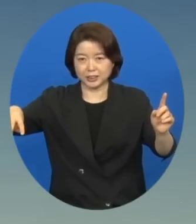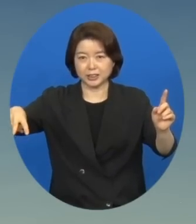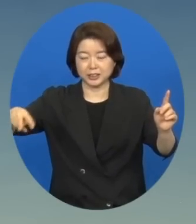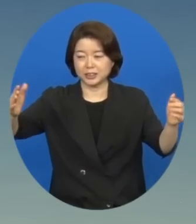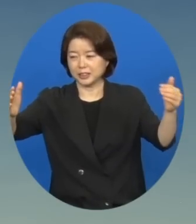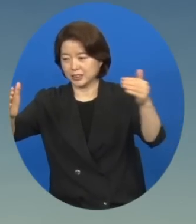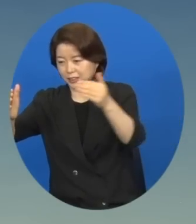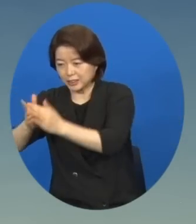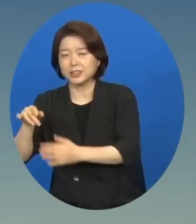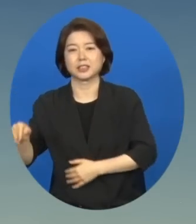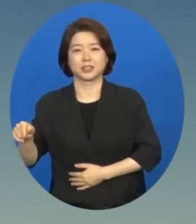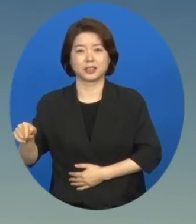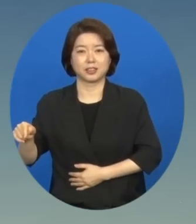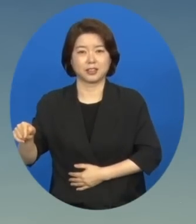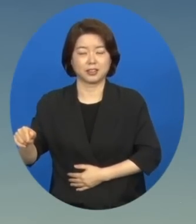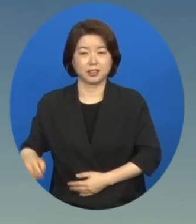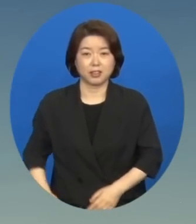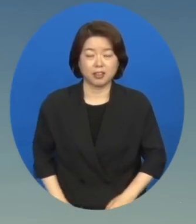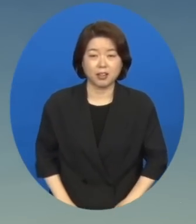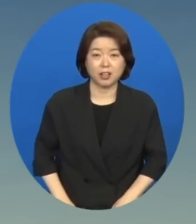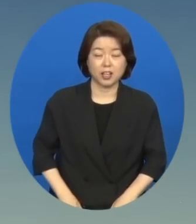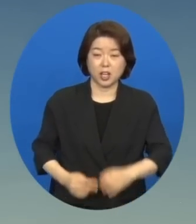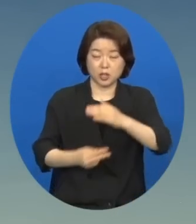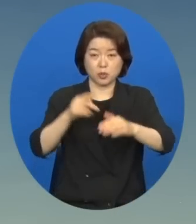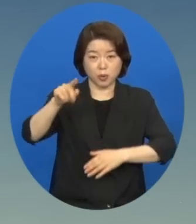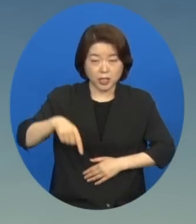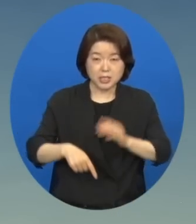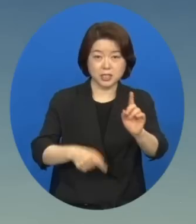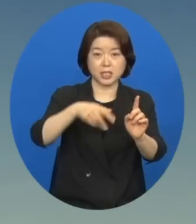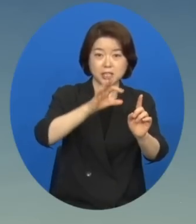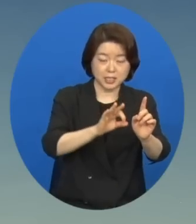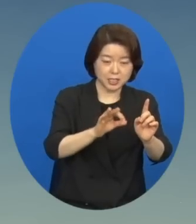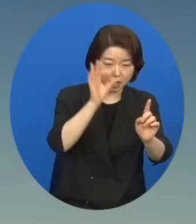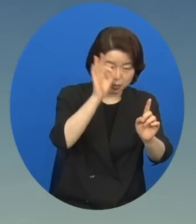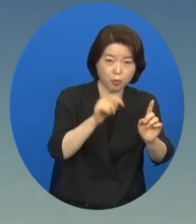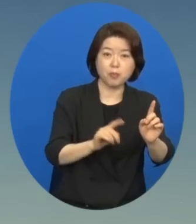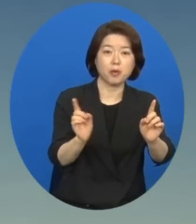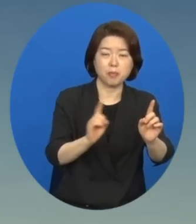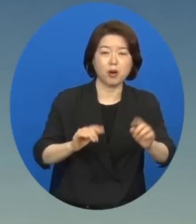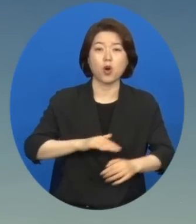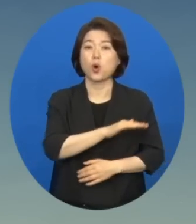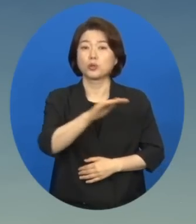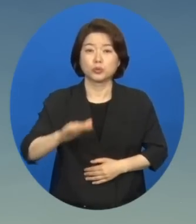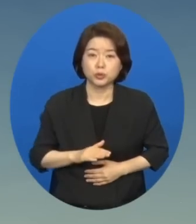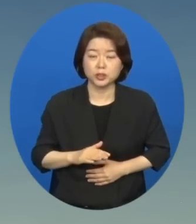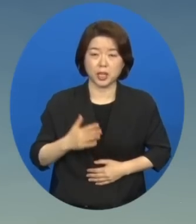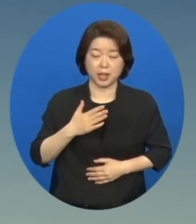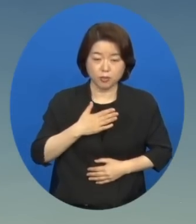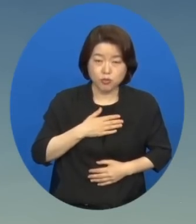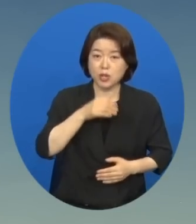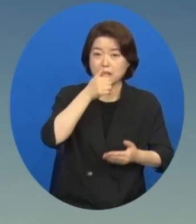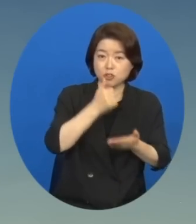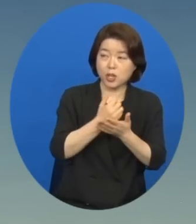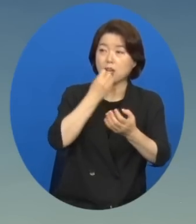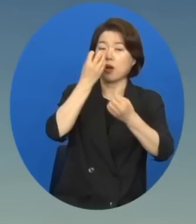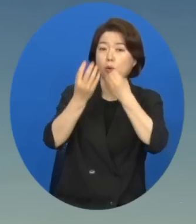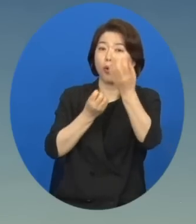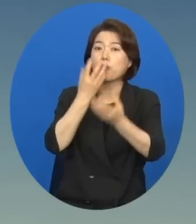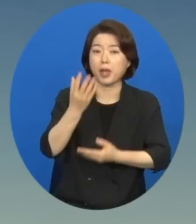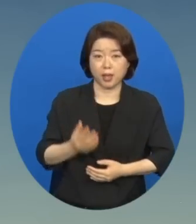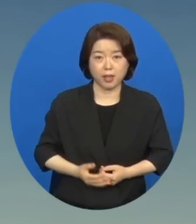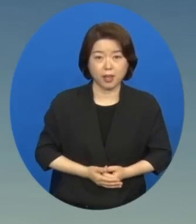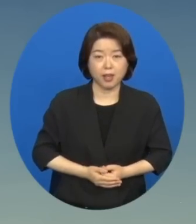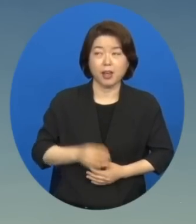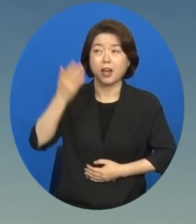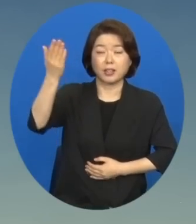되는 결론인 거예요. 그런데 요한일서 1장에 뭐라고 나와 있죠? 우리가 우리 죄를 자백하면